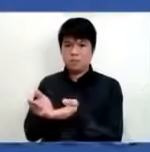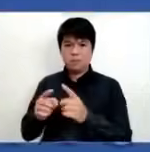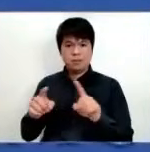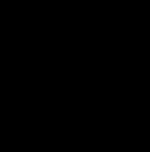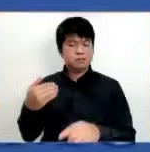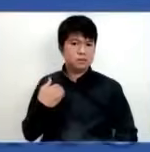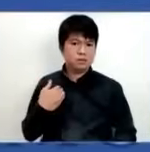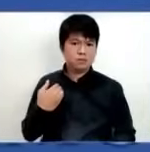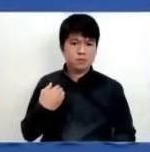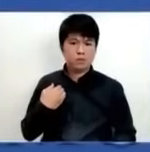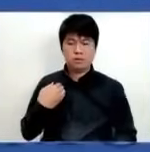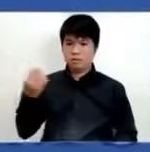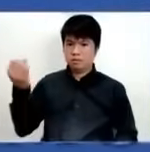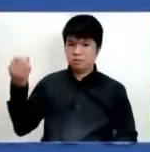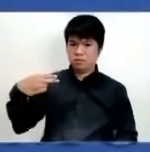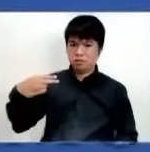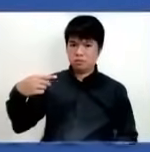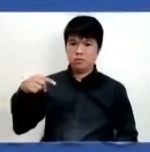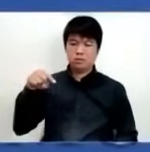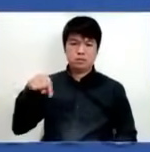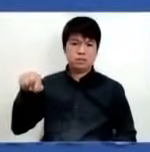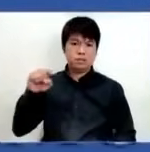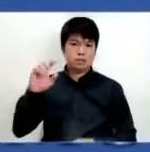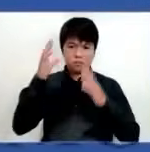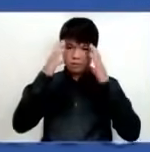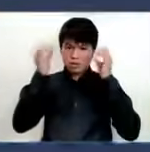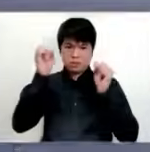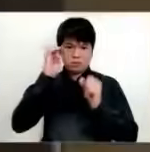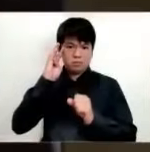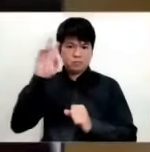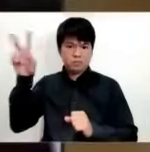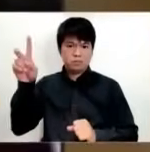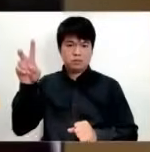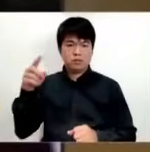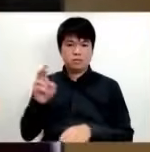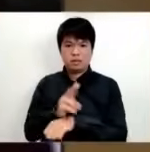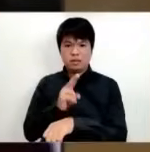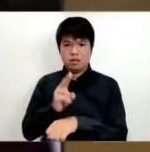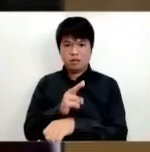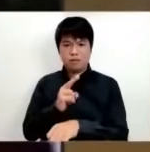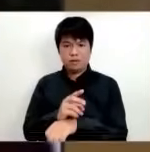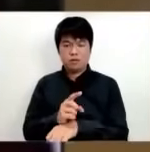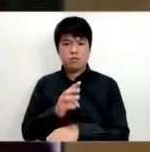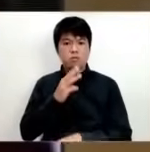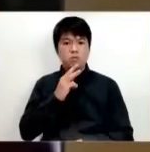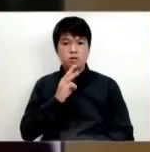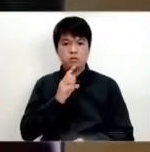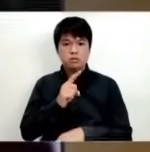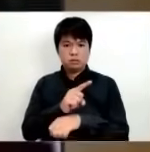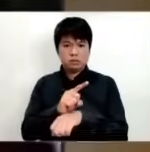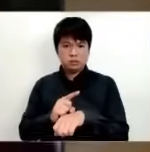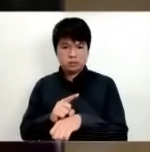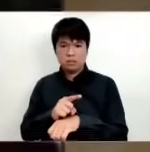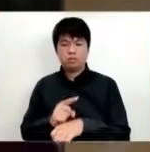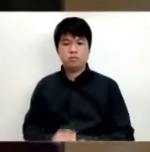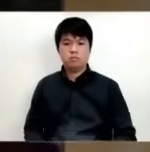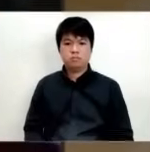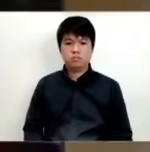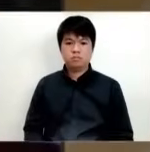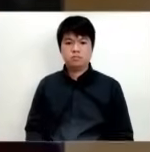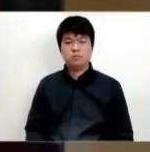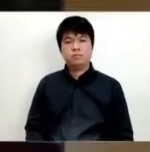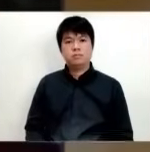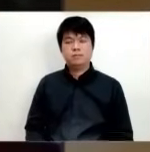signal ni Pangulong Bongbong Marcos sa paggamit ng water cannon. If we're going to pivot to something